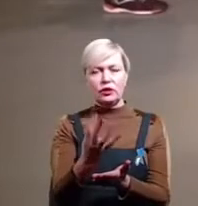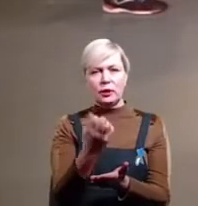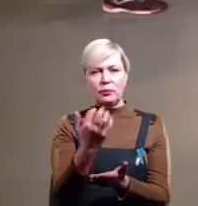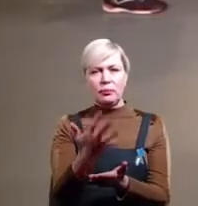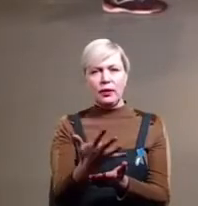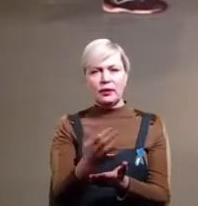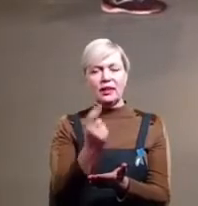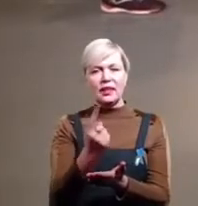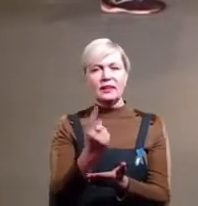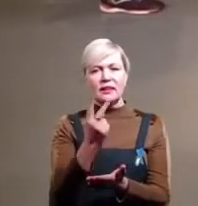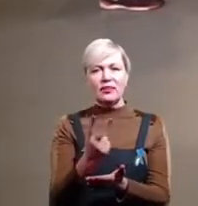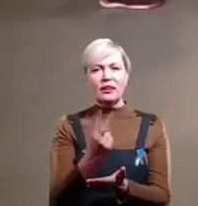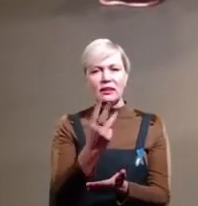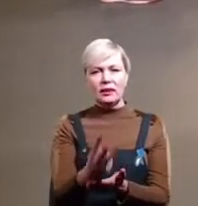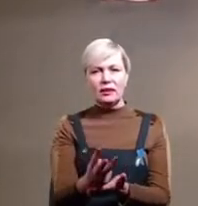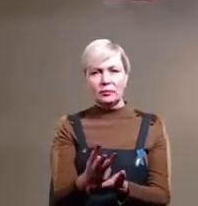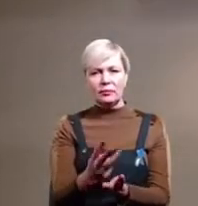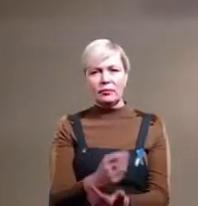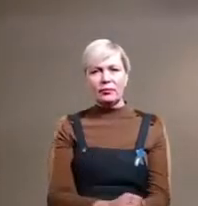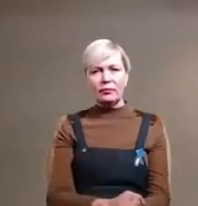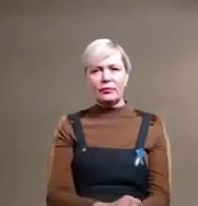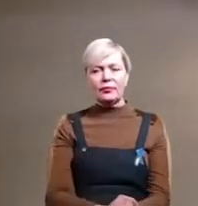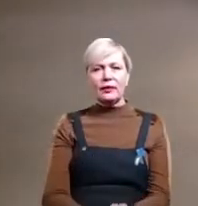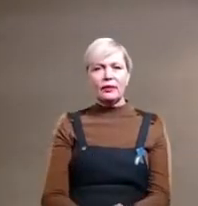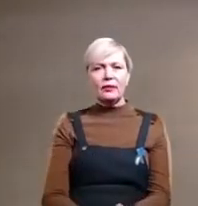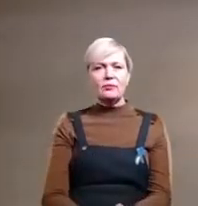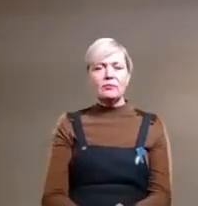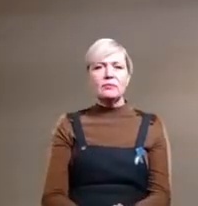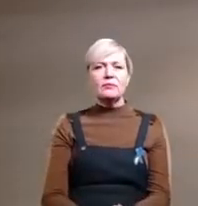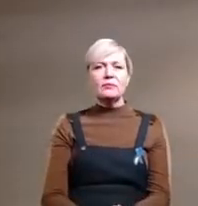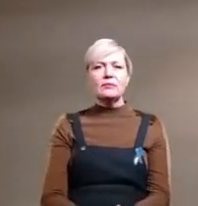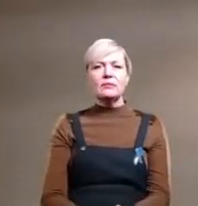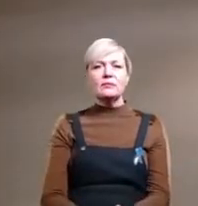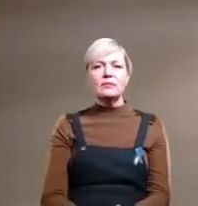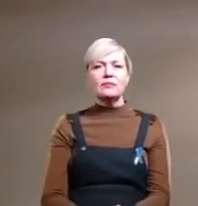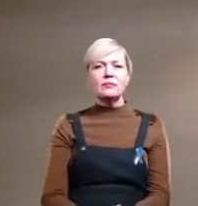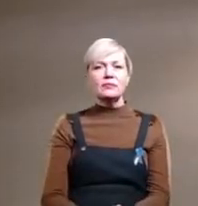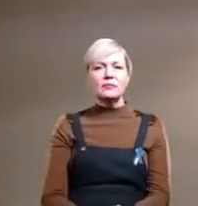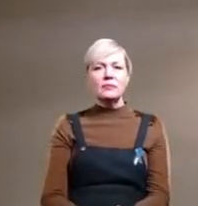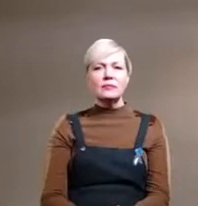три. Не-не-не, сейчас. Да, зашла. Вот.